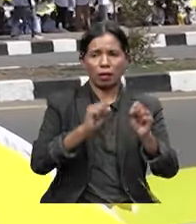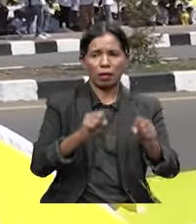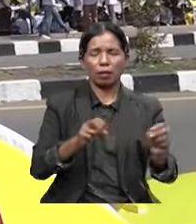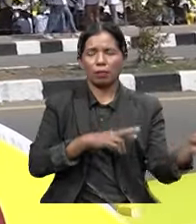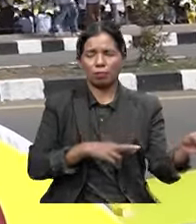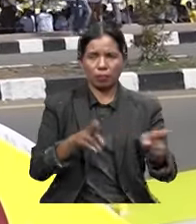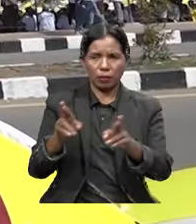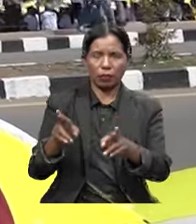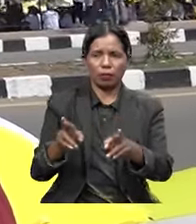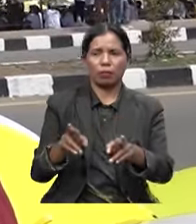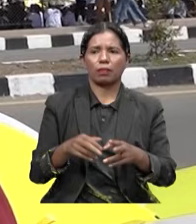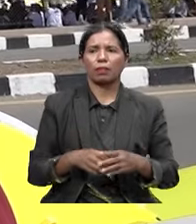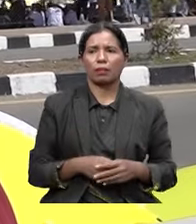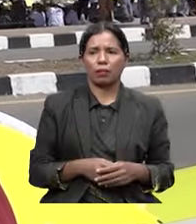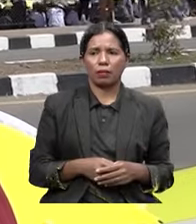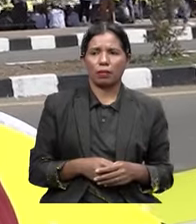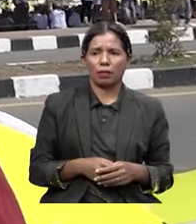pronto a tu